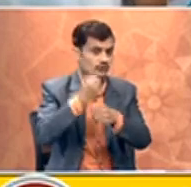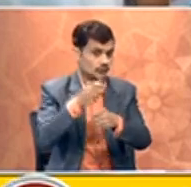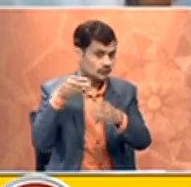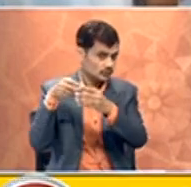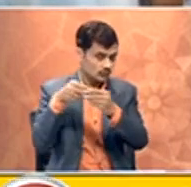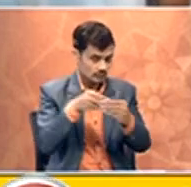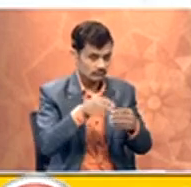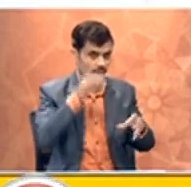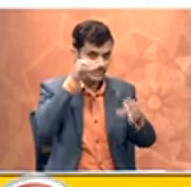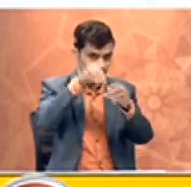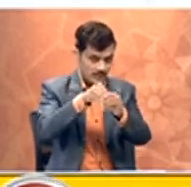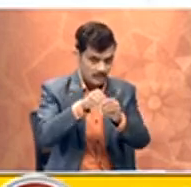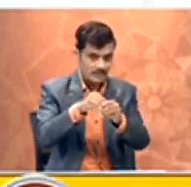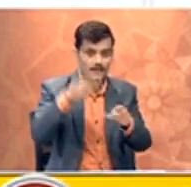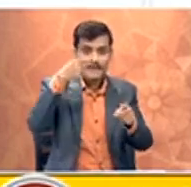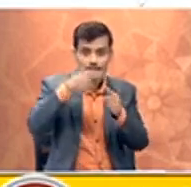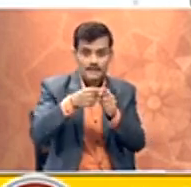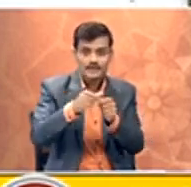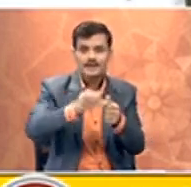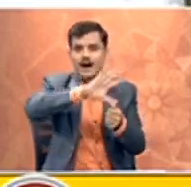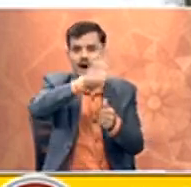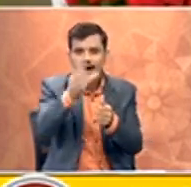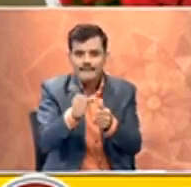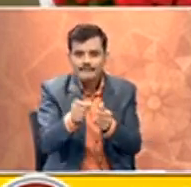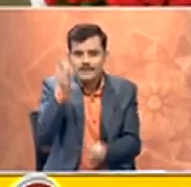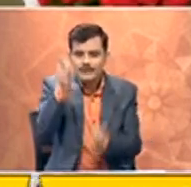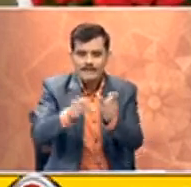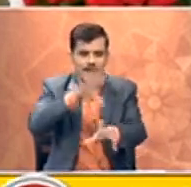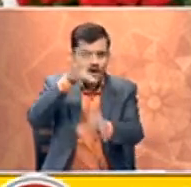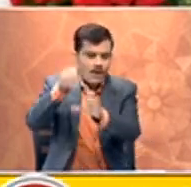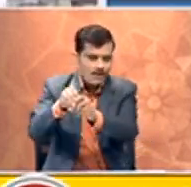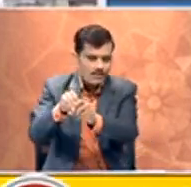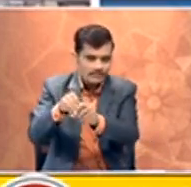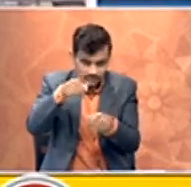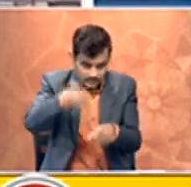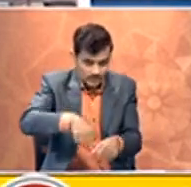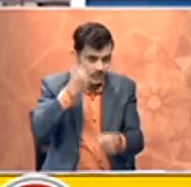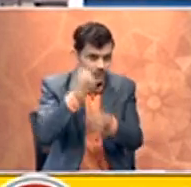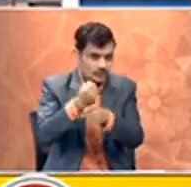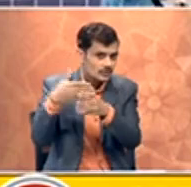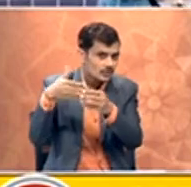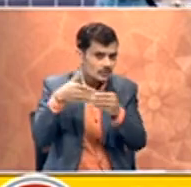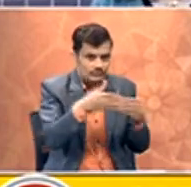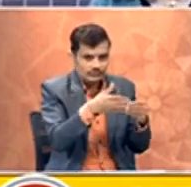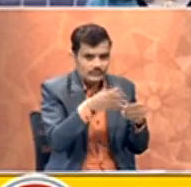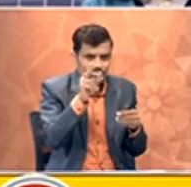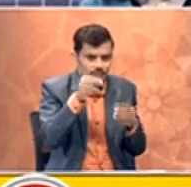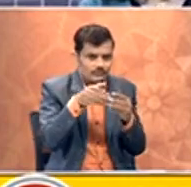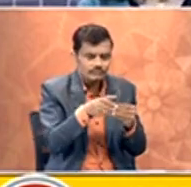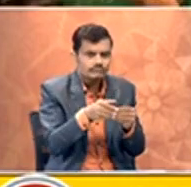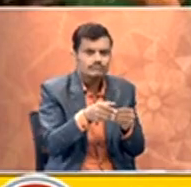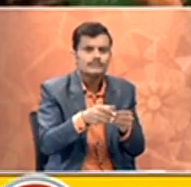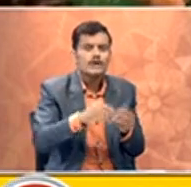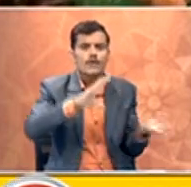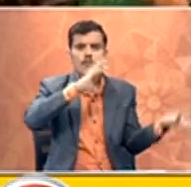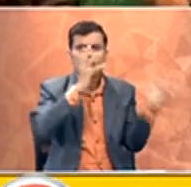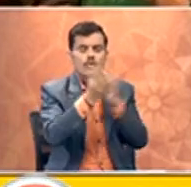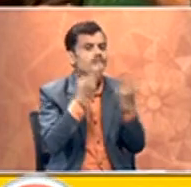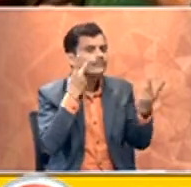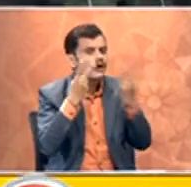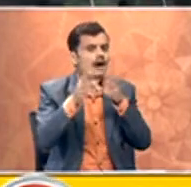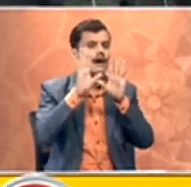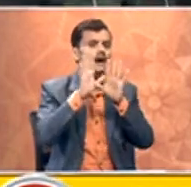और अफ्रीका के लोगों की आवाज दुनिया के इस अहम प्लेटफॉर्म तक पहुंची। साथियों, पिछले